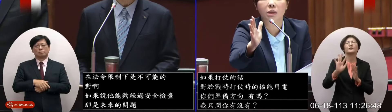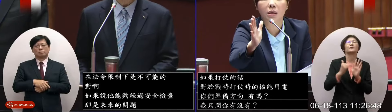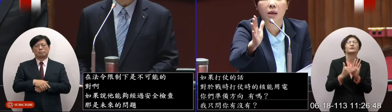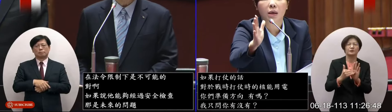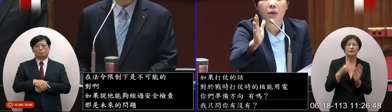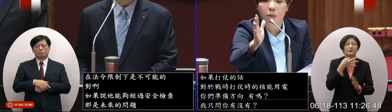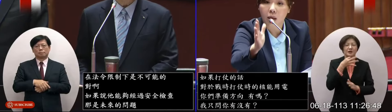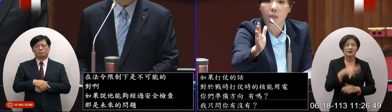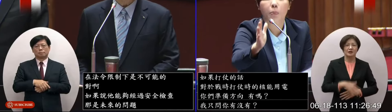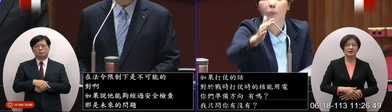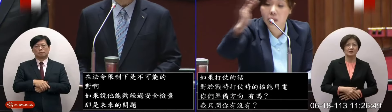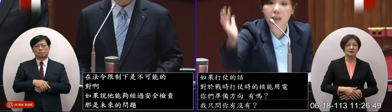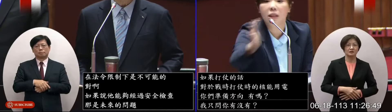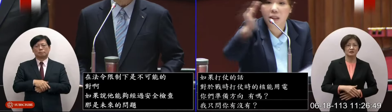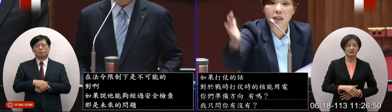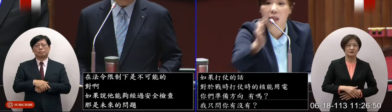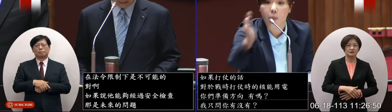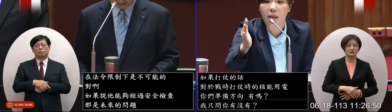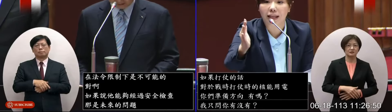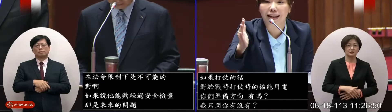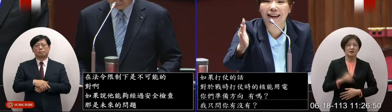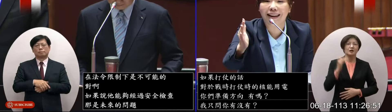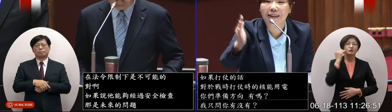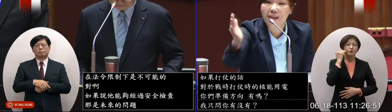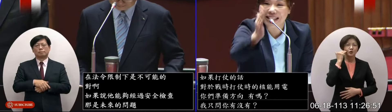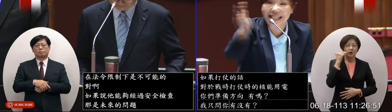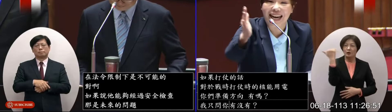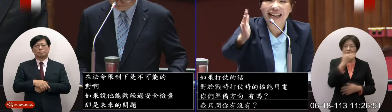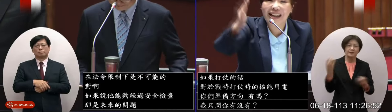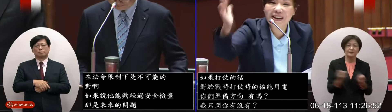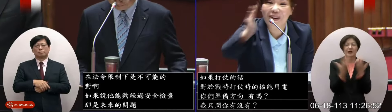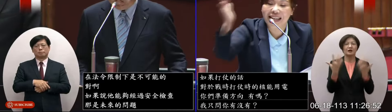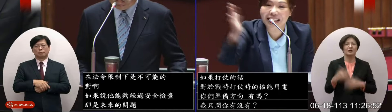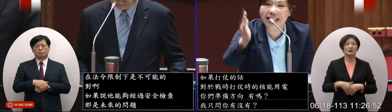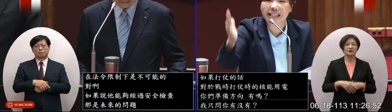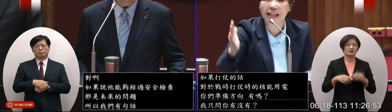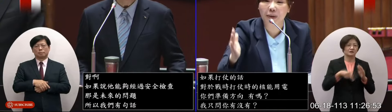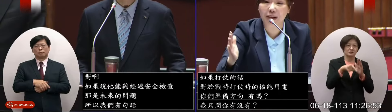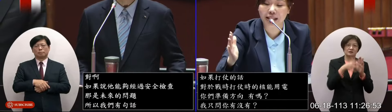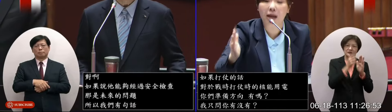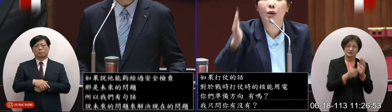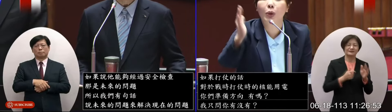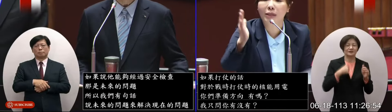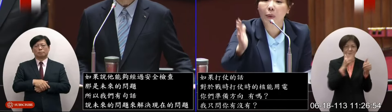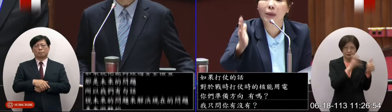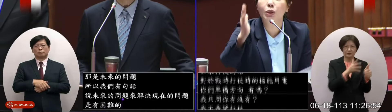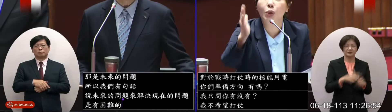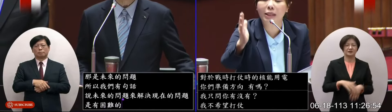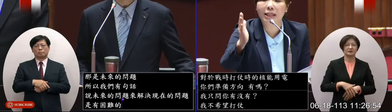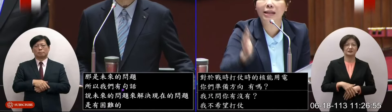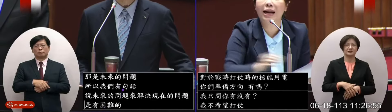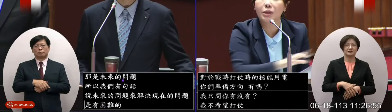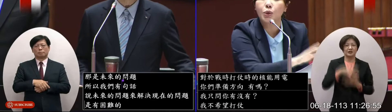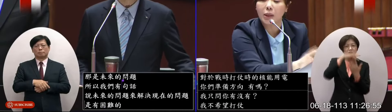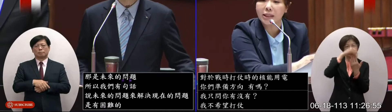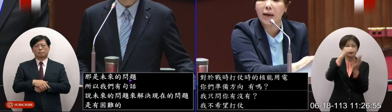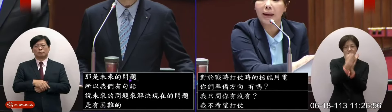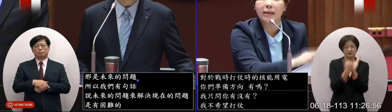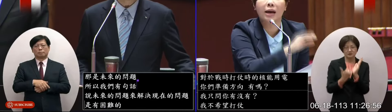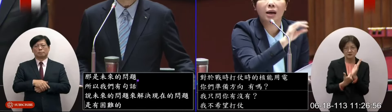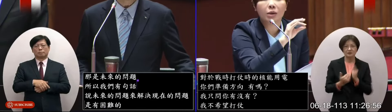能是进程的问题，院长，它有可能是进程的问题，所以我才问你选项，它还是